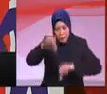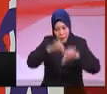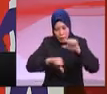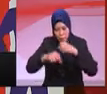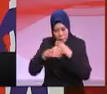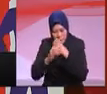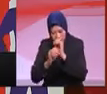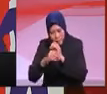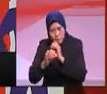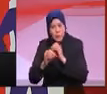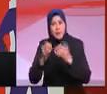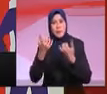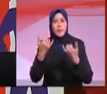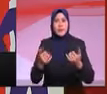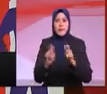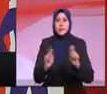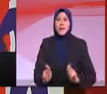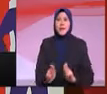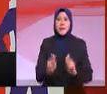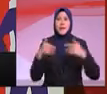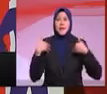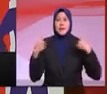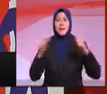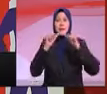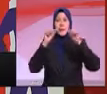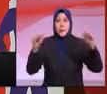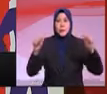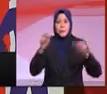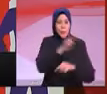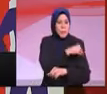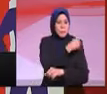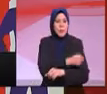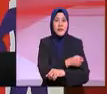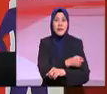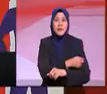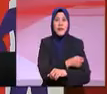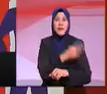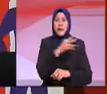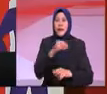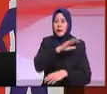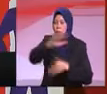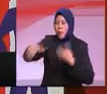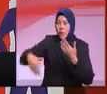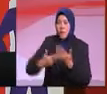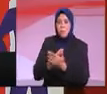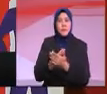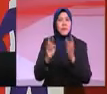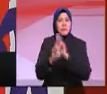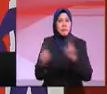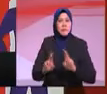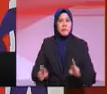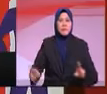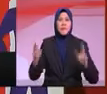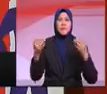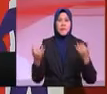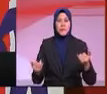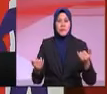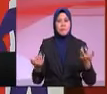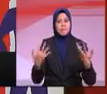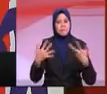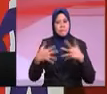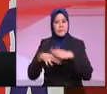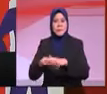untuk tindakan kesihatan awam, untuk hospital, untuk segala-galanya. Kita lihat pada